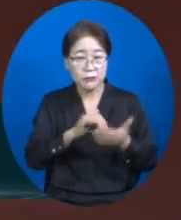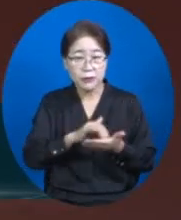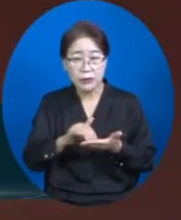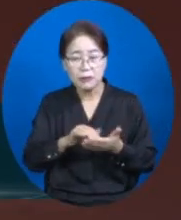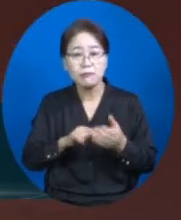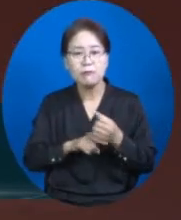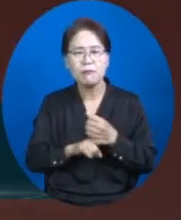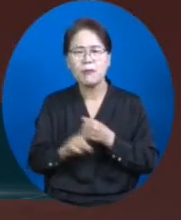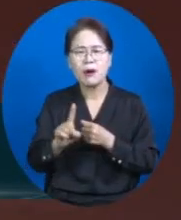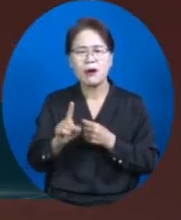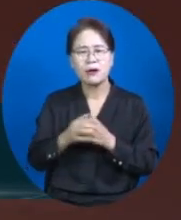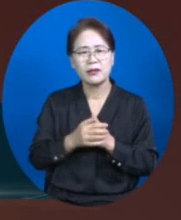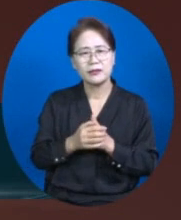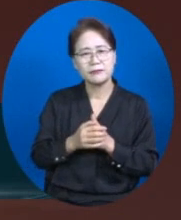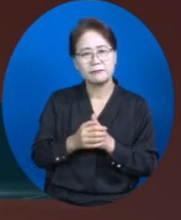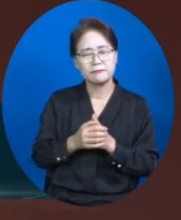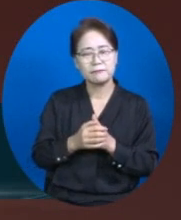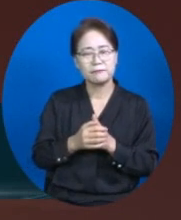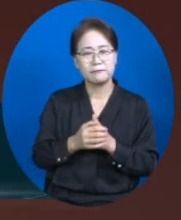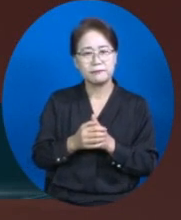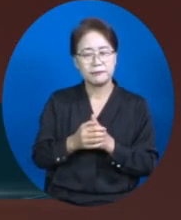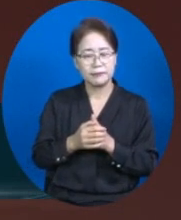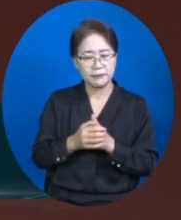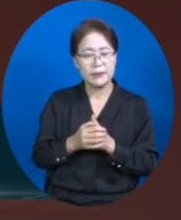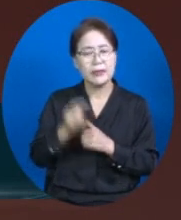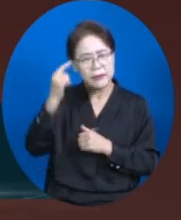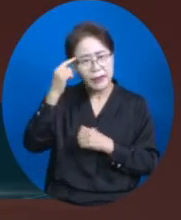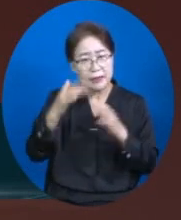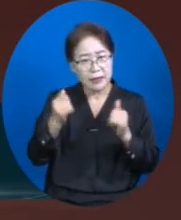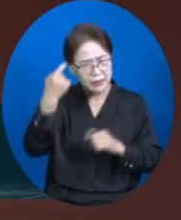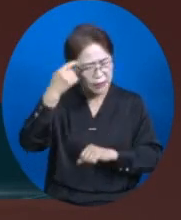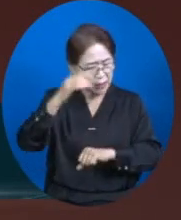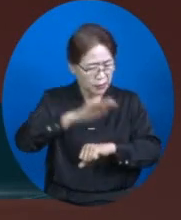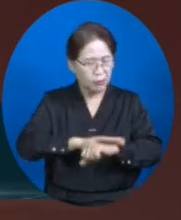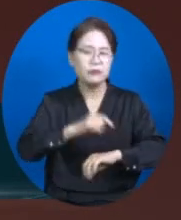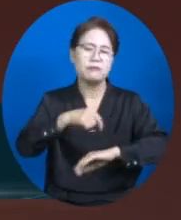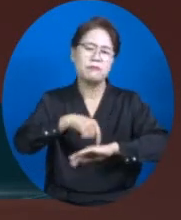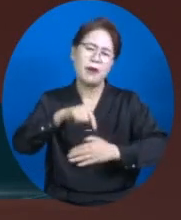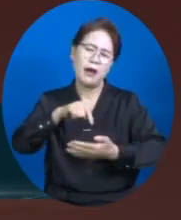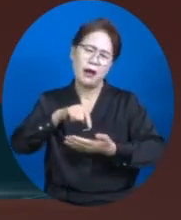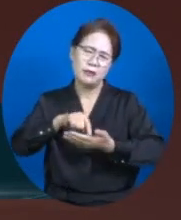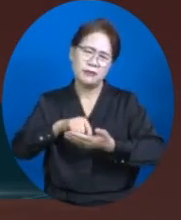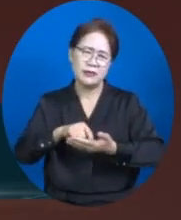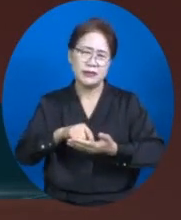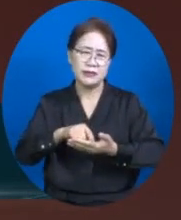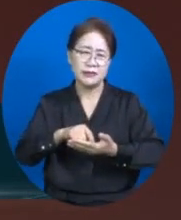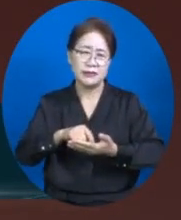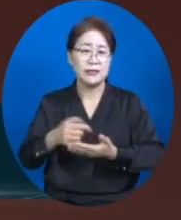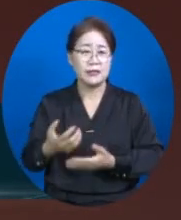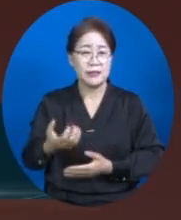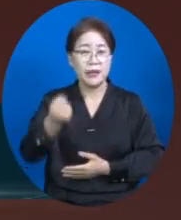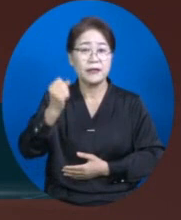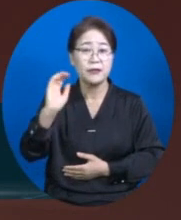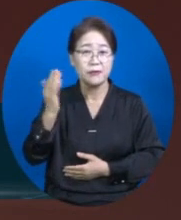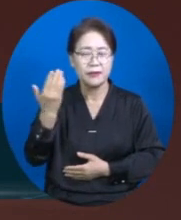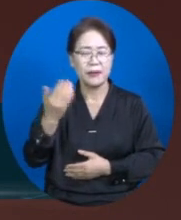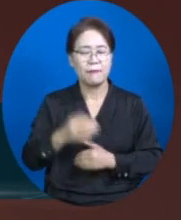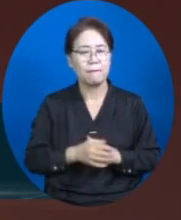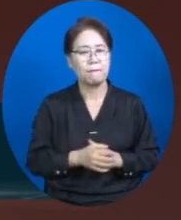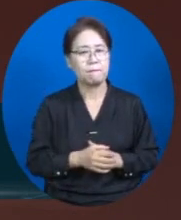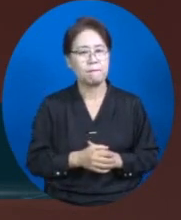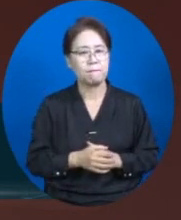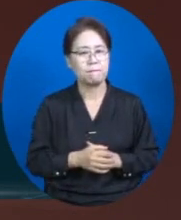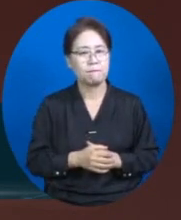한 거면 인생의 날을 계수하는 자가 지혜로운 마음을 얻게 된다는 거죠 자